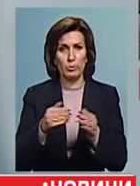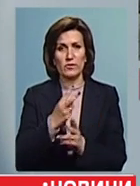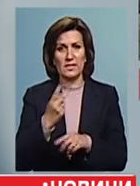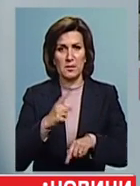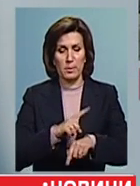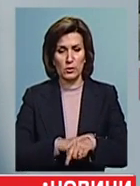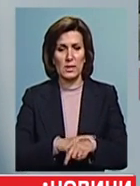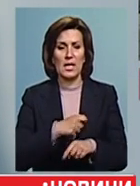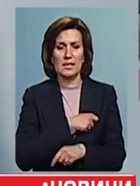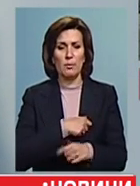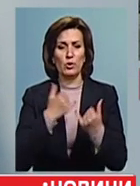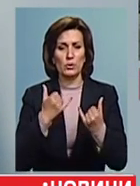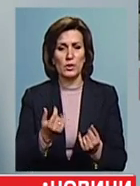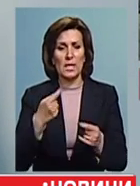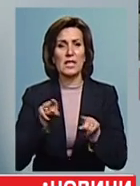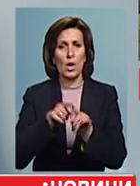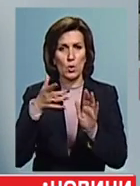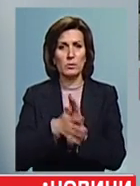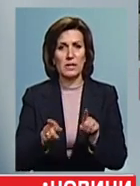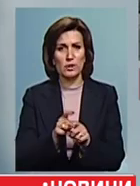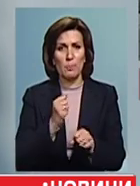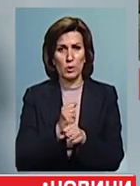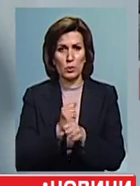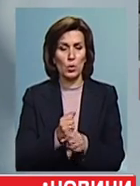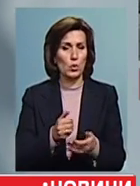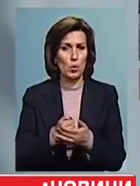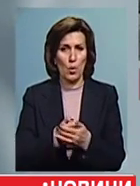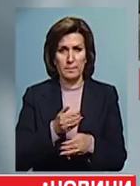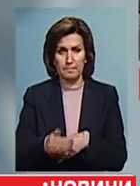о 21-й годині. Депутати сьогодні, я так розумію, теж працюватимуть довго.